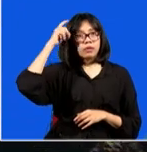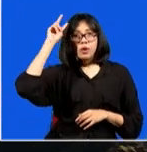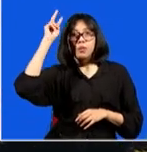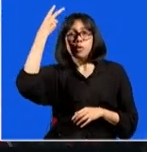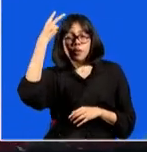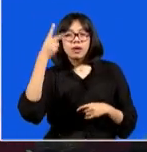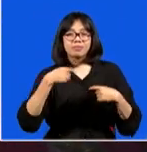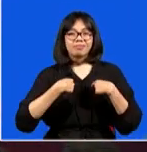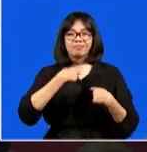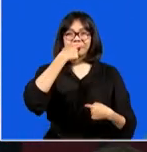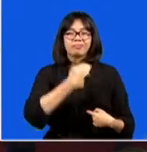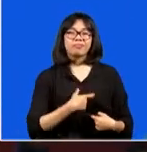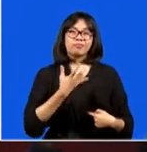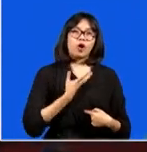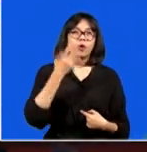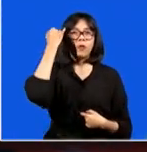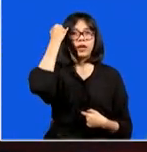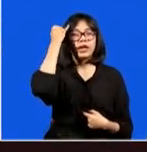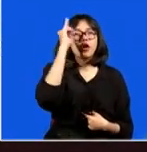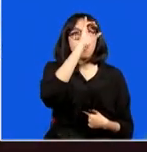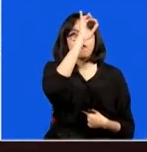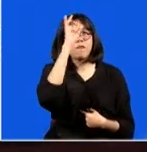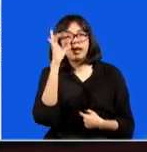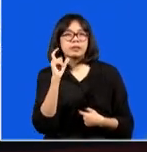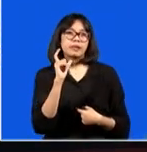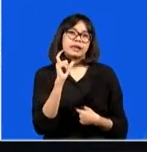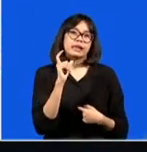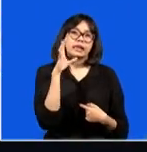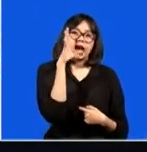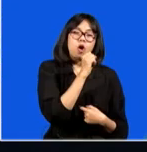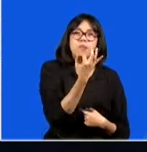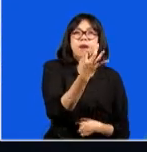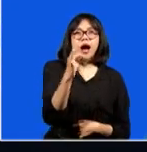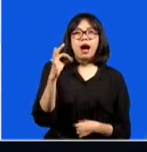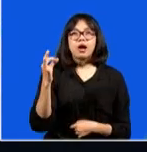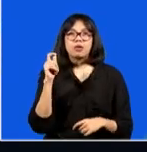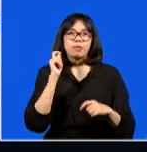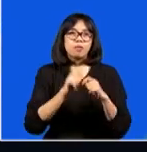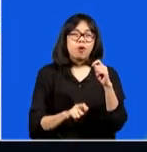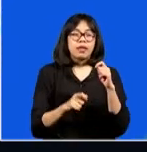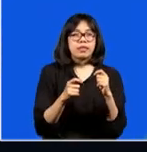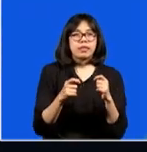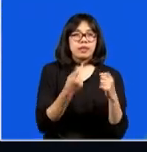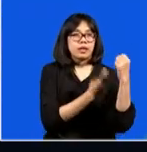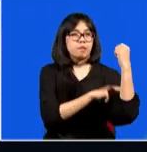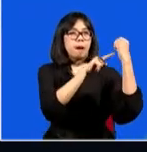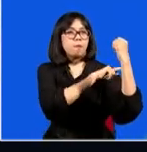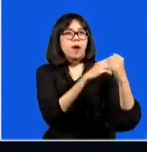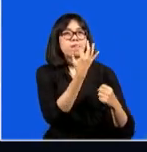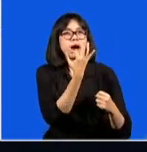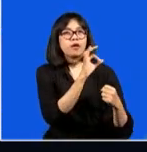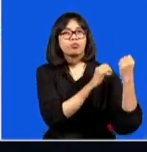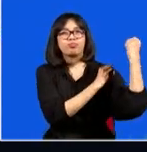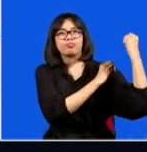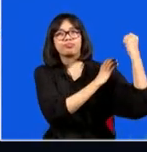untuk terus berinovasi ingin tahu hal yang baru ingin menciptakan hal yang baru dari potensi yang ada di sekitar kita